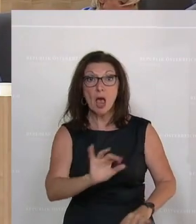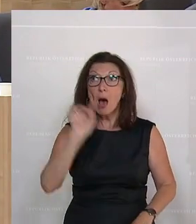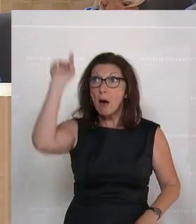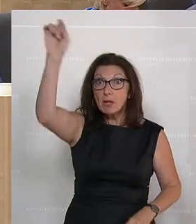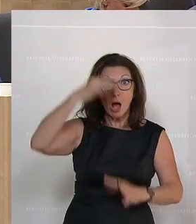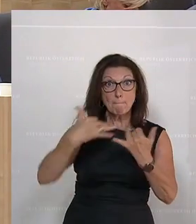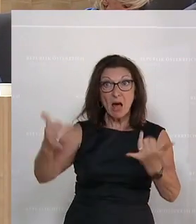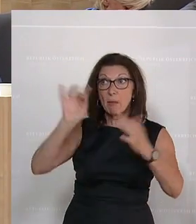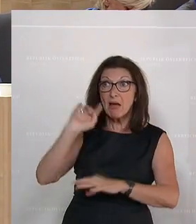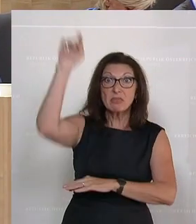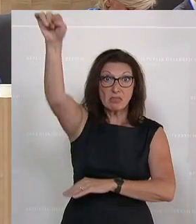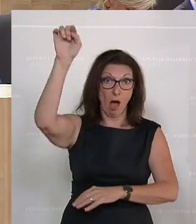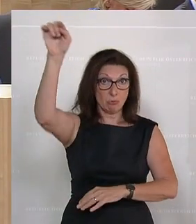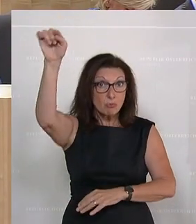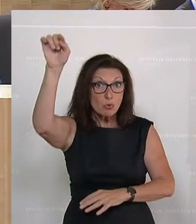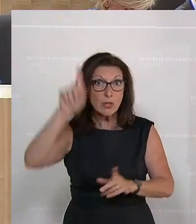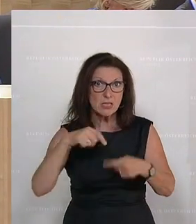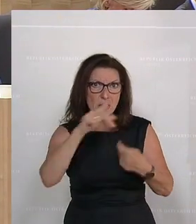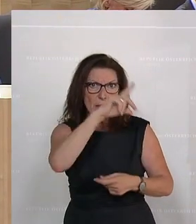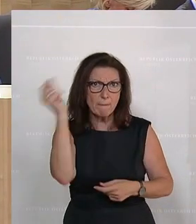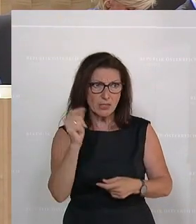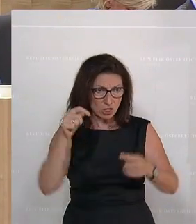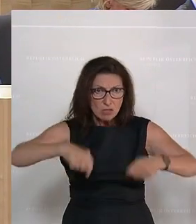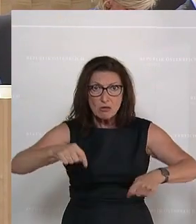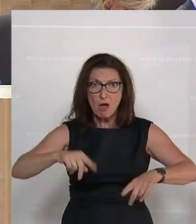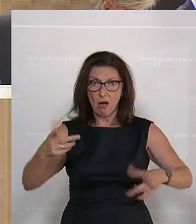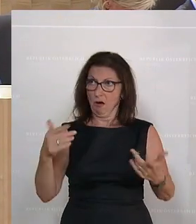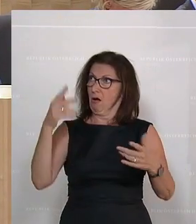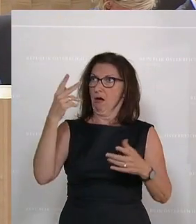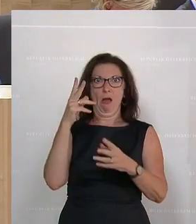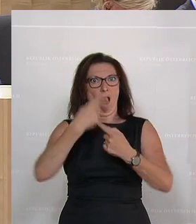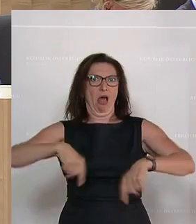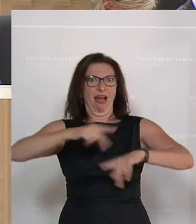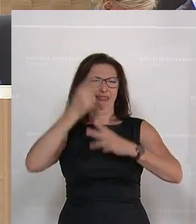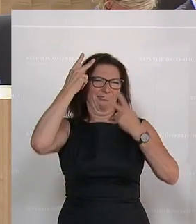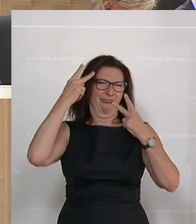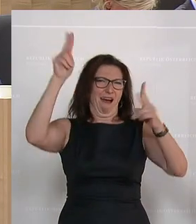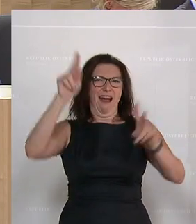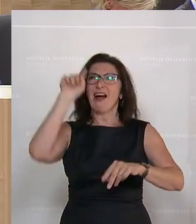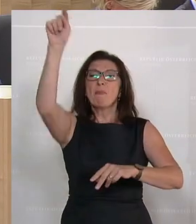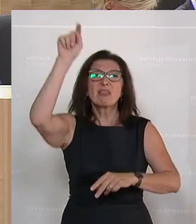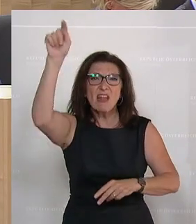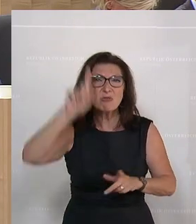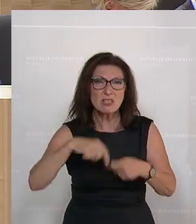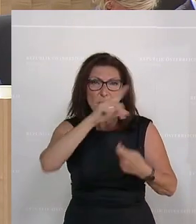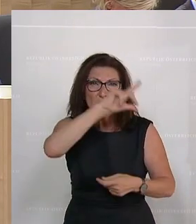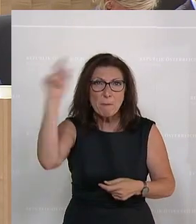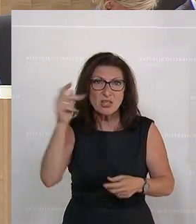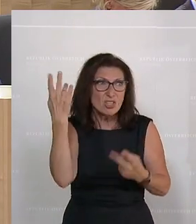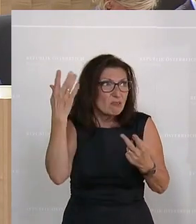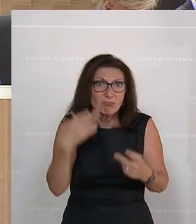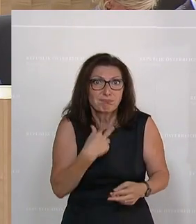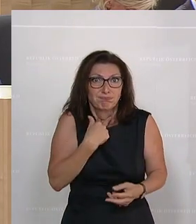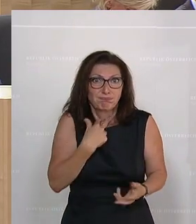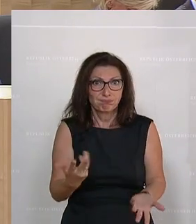parlaments barleben menschen in diesem land in einem der reichsten länder der welt die nicht mehr wissen wie sie über die runden kommen und